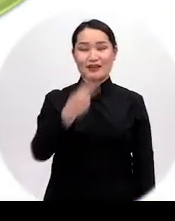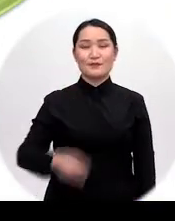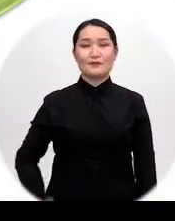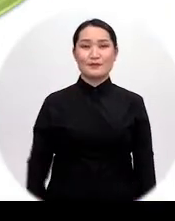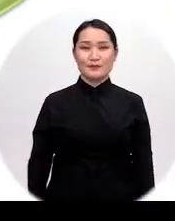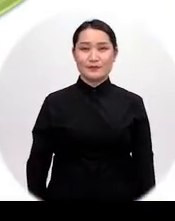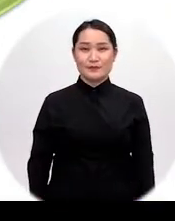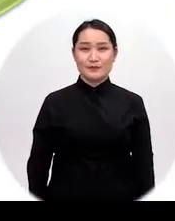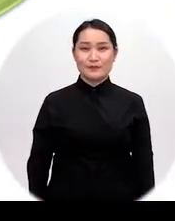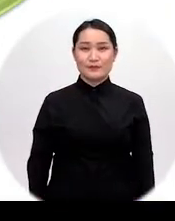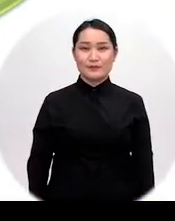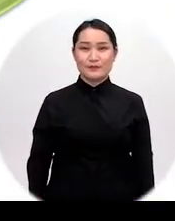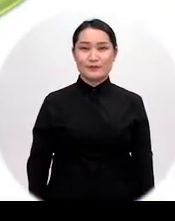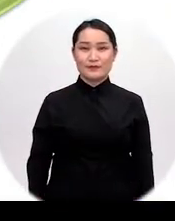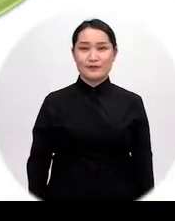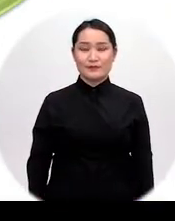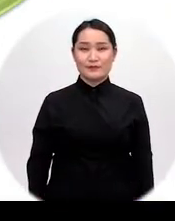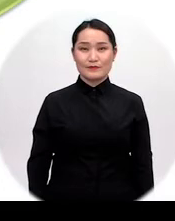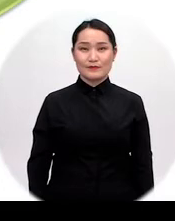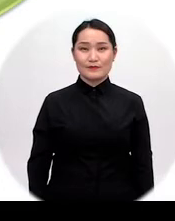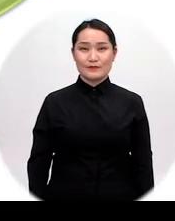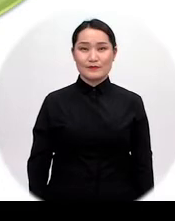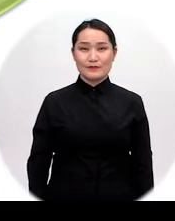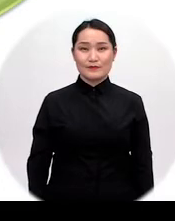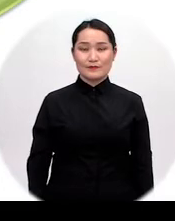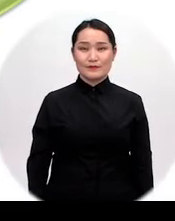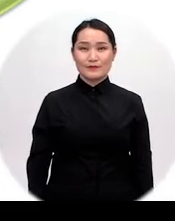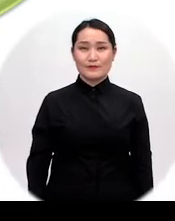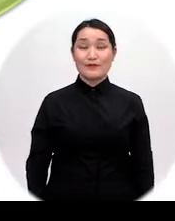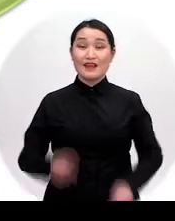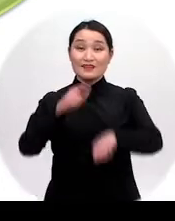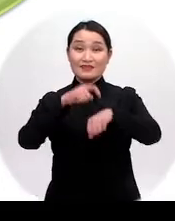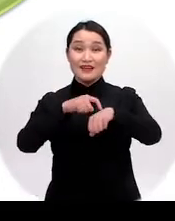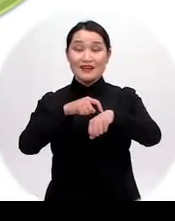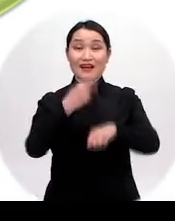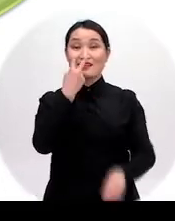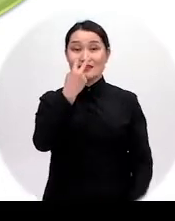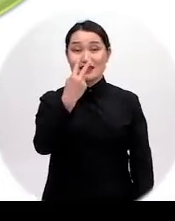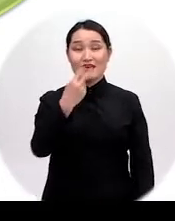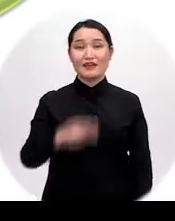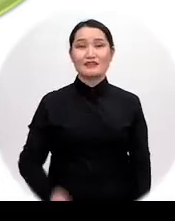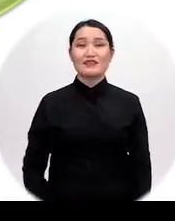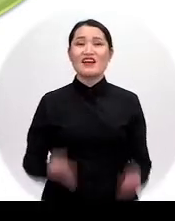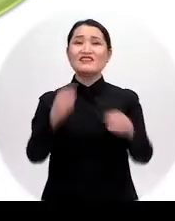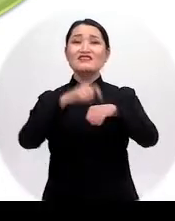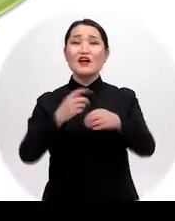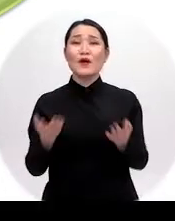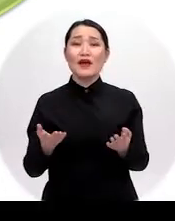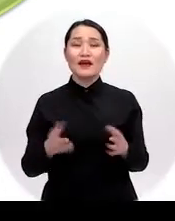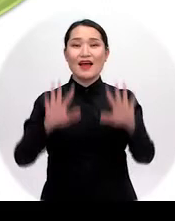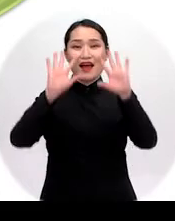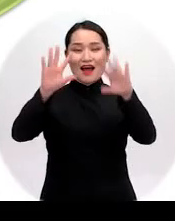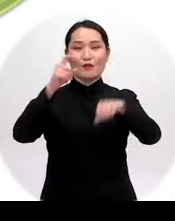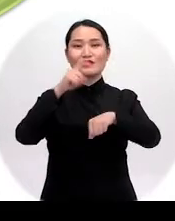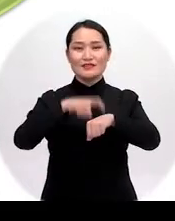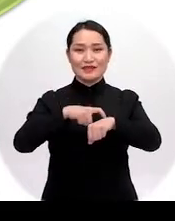харъя. За бас 2 цаг байна. Эхний цагийг ажиглаараа хүүхдүүд ээ? Хэдэн цагийг заасан байна?